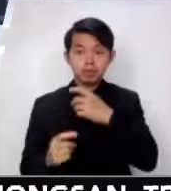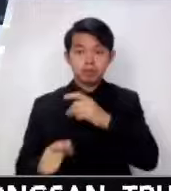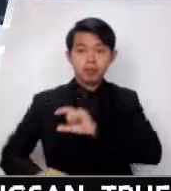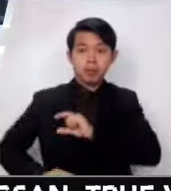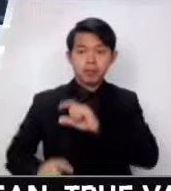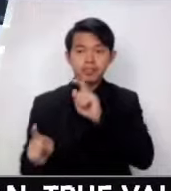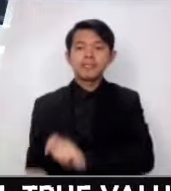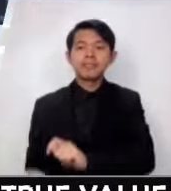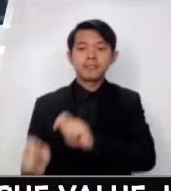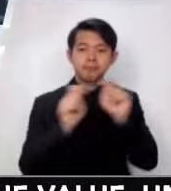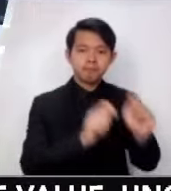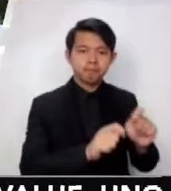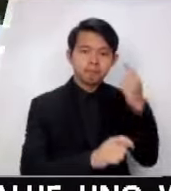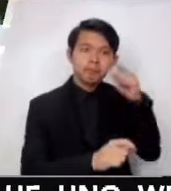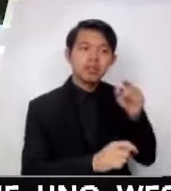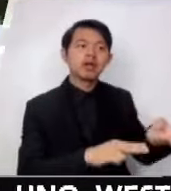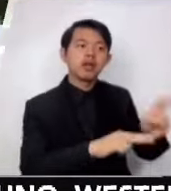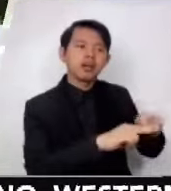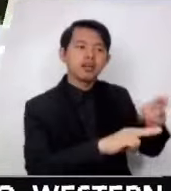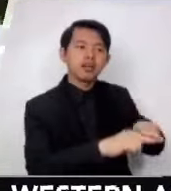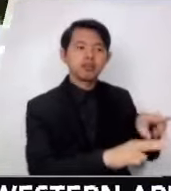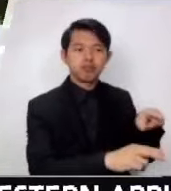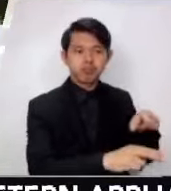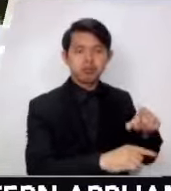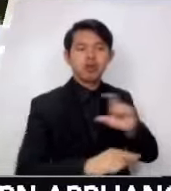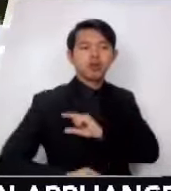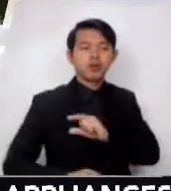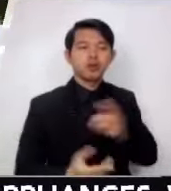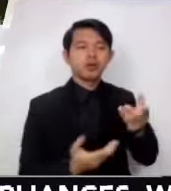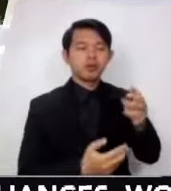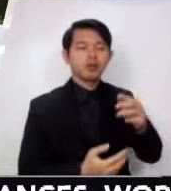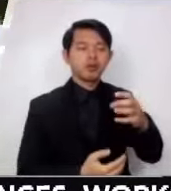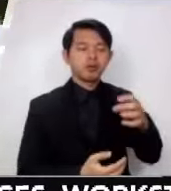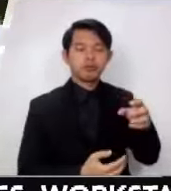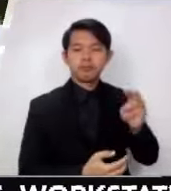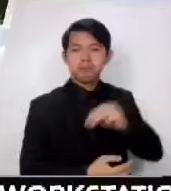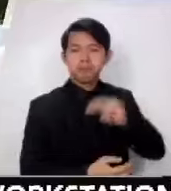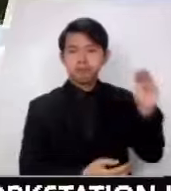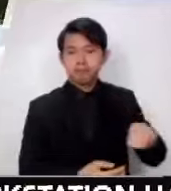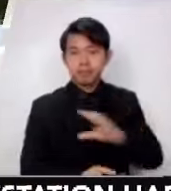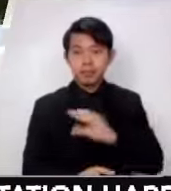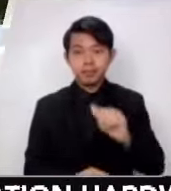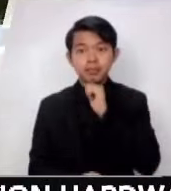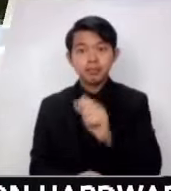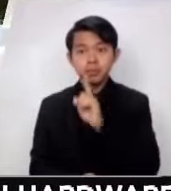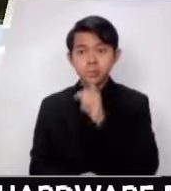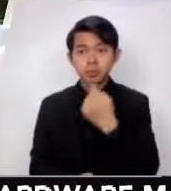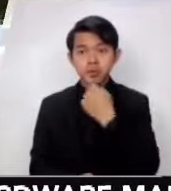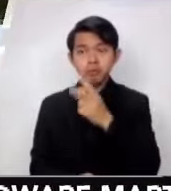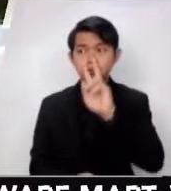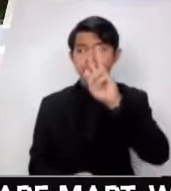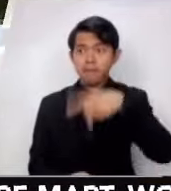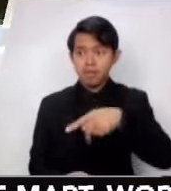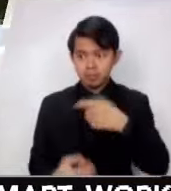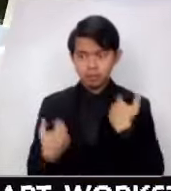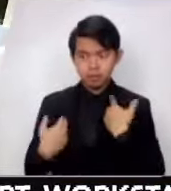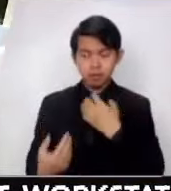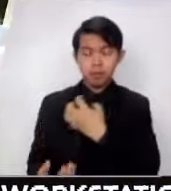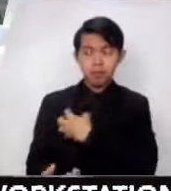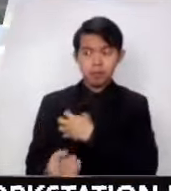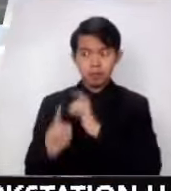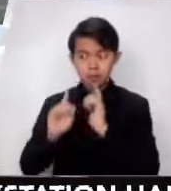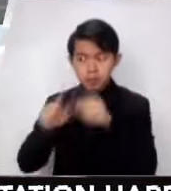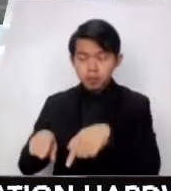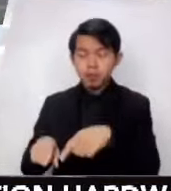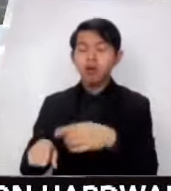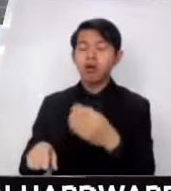tauhan sa Metro Manila. Wala rin daw katotohanan ang isa pang aligasyon ng bise na may mga pulis na nag-casing sa kanilang lugar